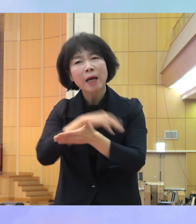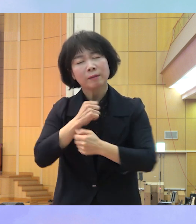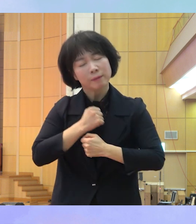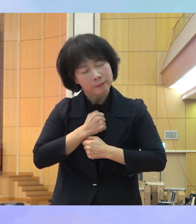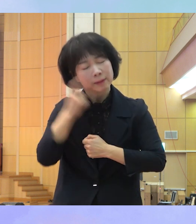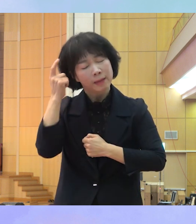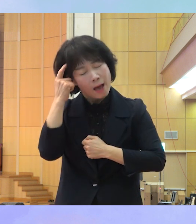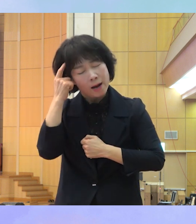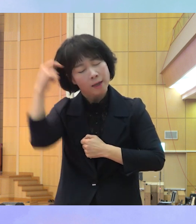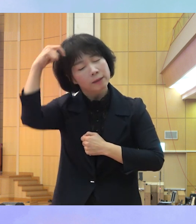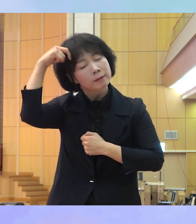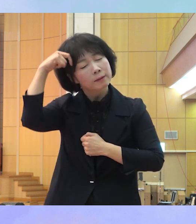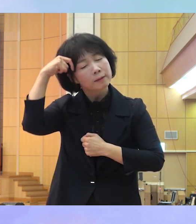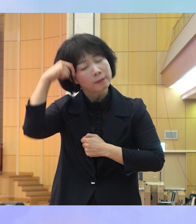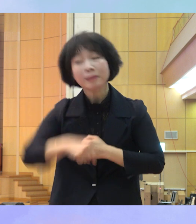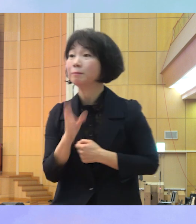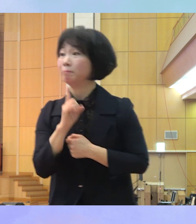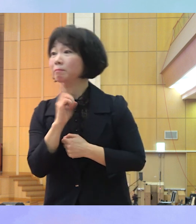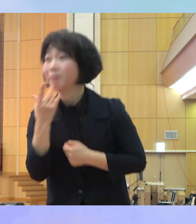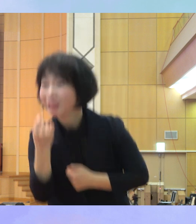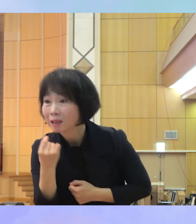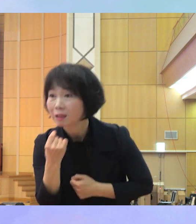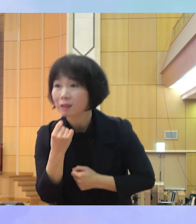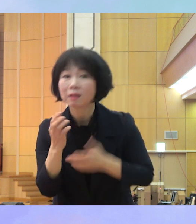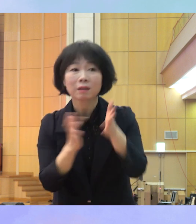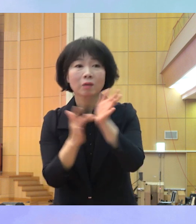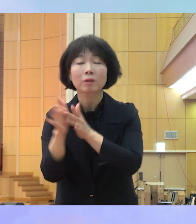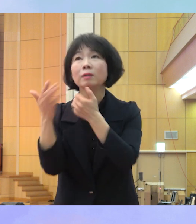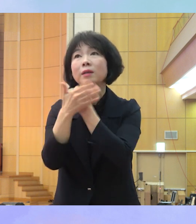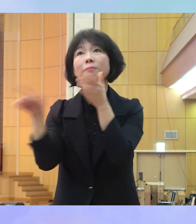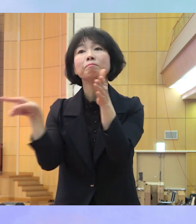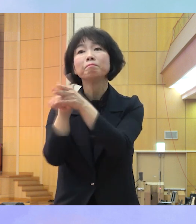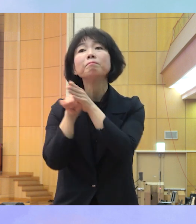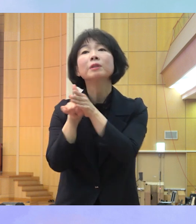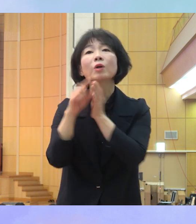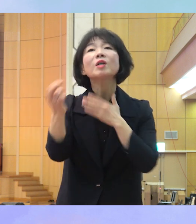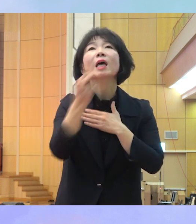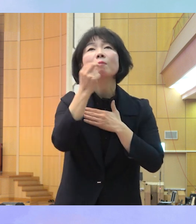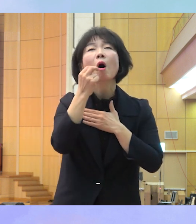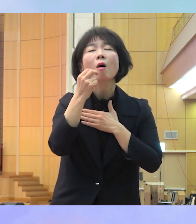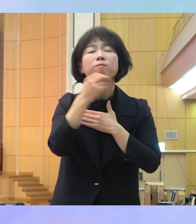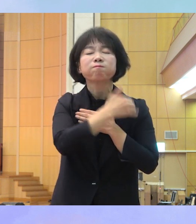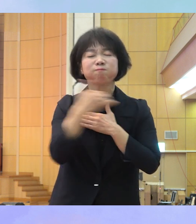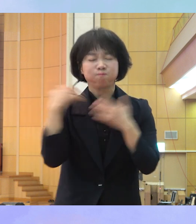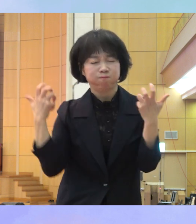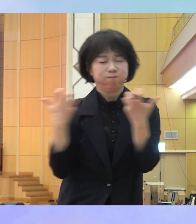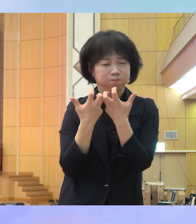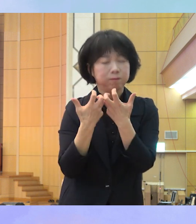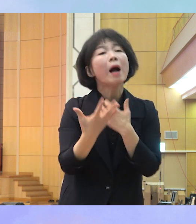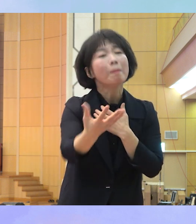다시 한번 생각하게 하고 믿게 하고, 그래서 생명이 충만하게 하는 것이야.